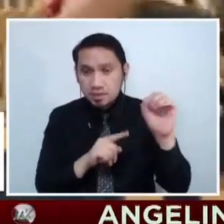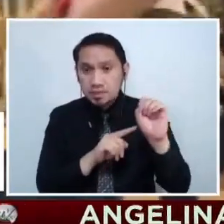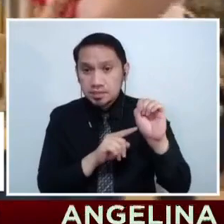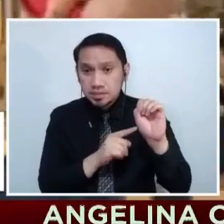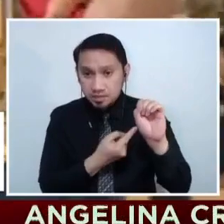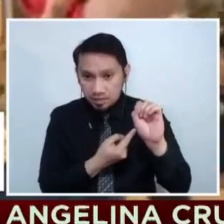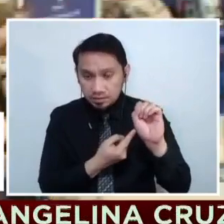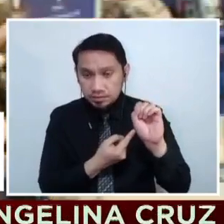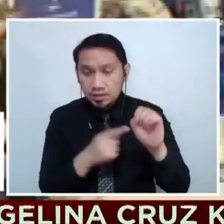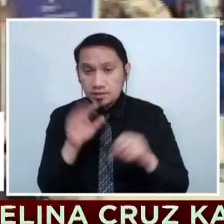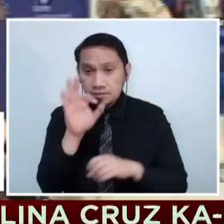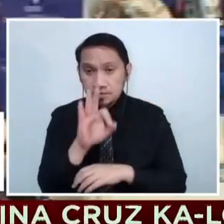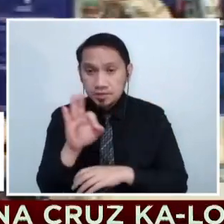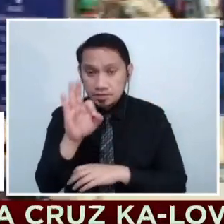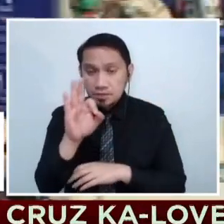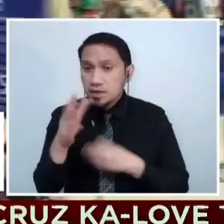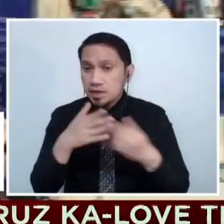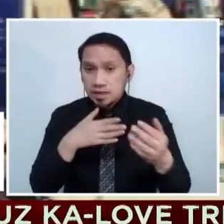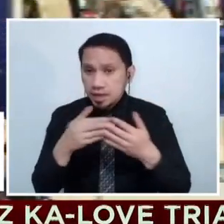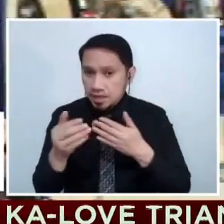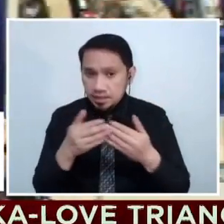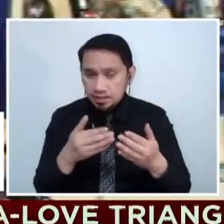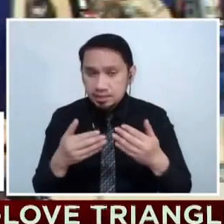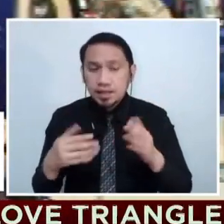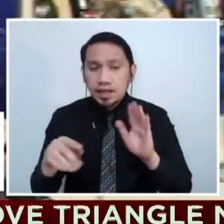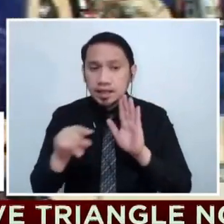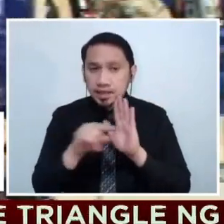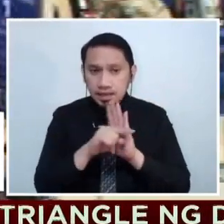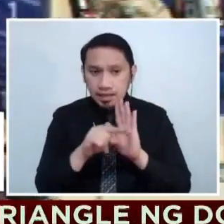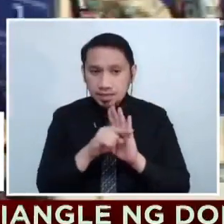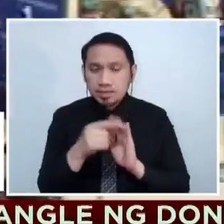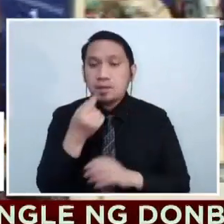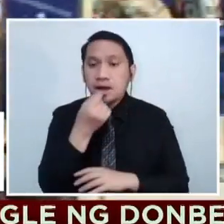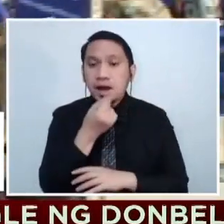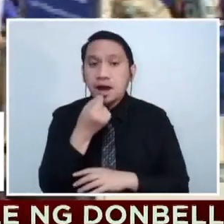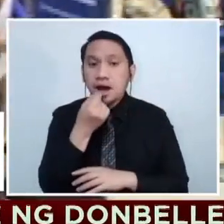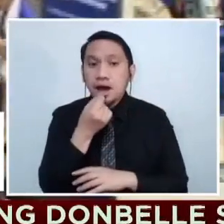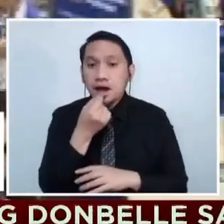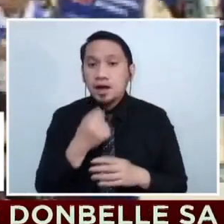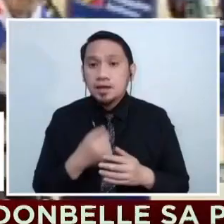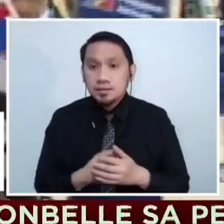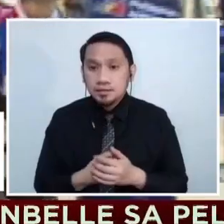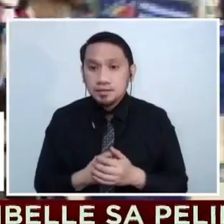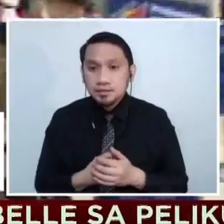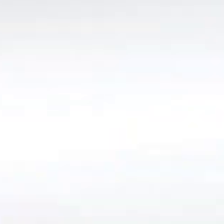kahit pa nag-negatibo sila sa RT-PCR result.